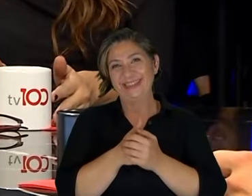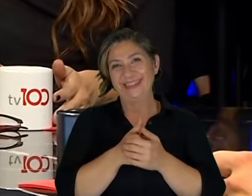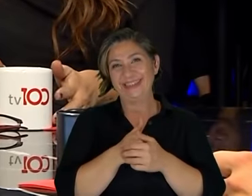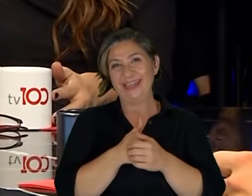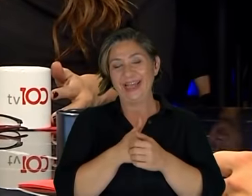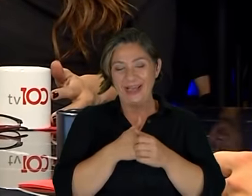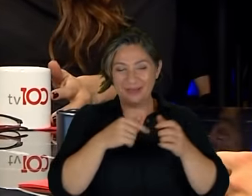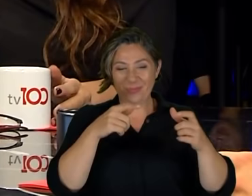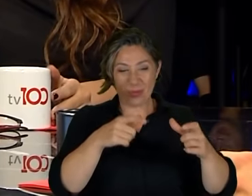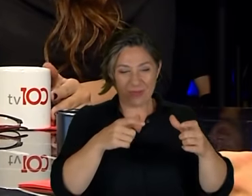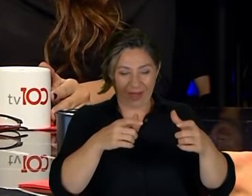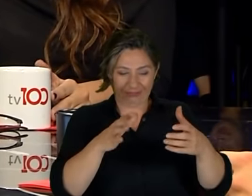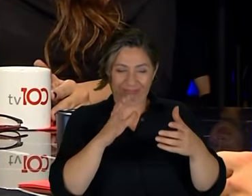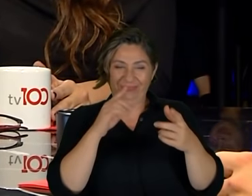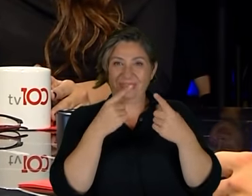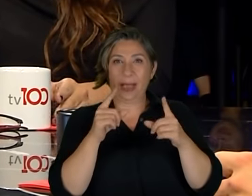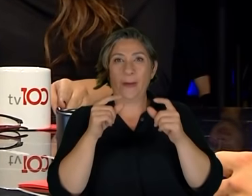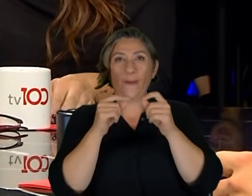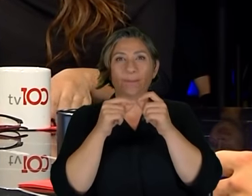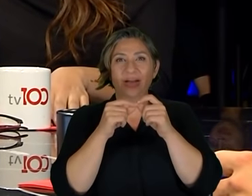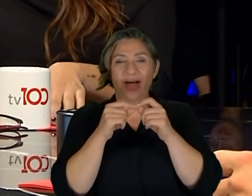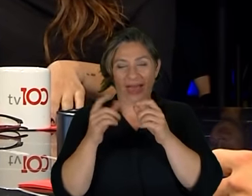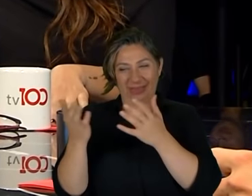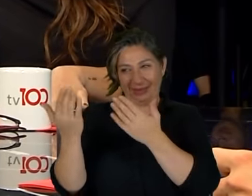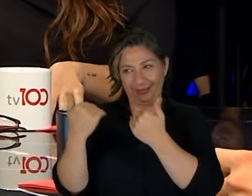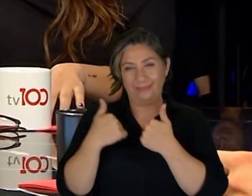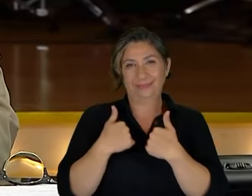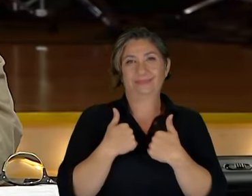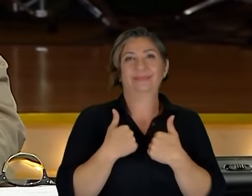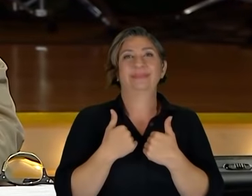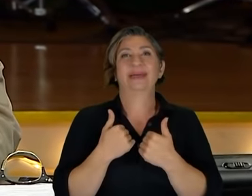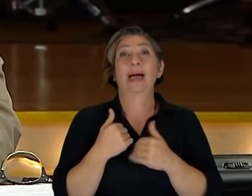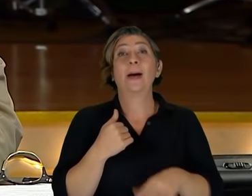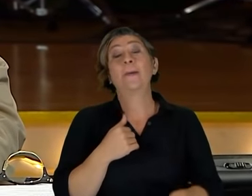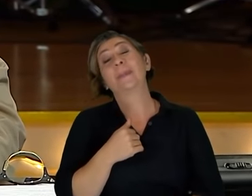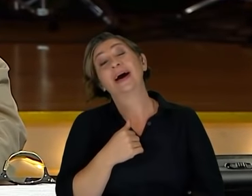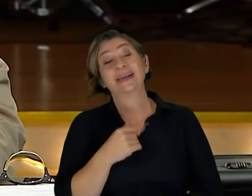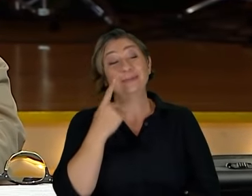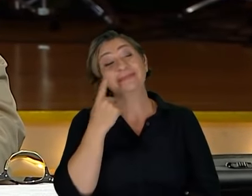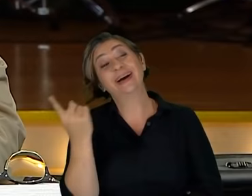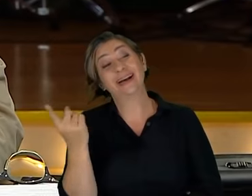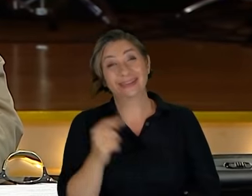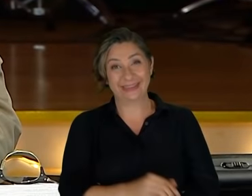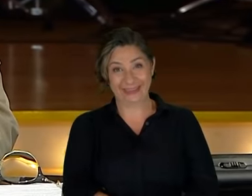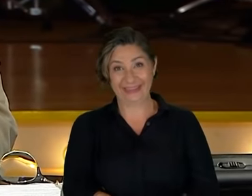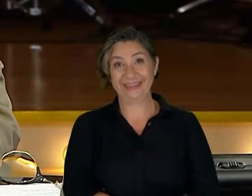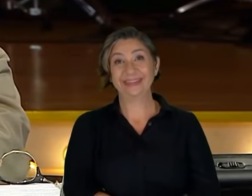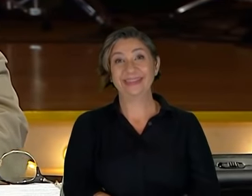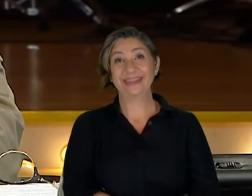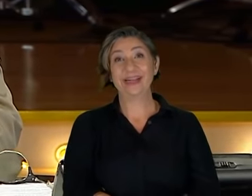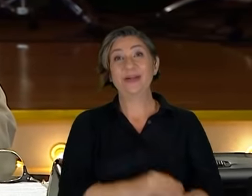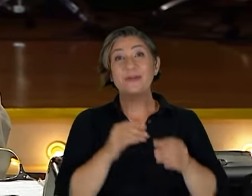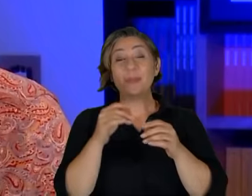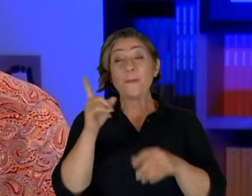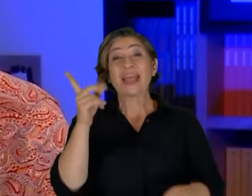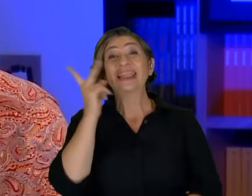o dual pick alıp koyarlardı. Tabii tabii. Barry White alır mısın? Barry White. Bak nerede? Bak gördün mü? Ha? Barry White'ın